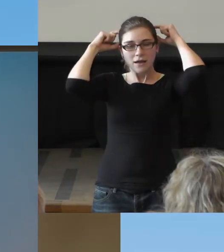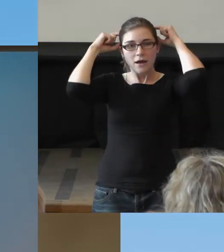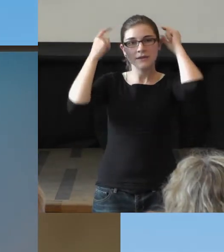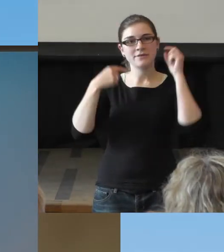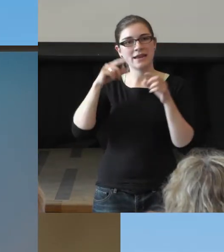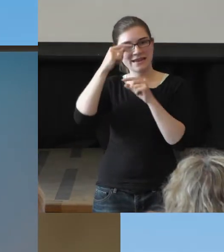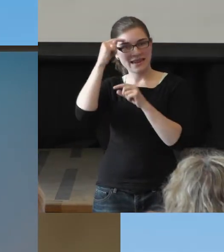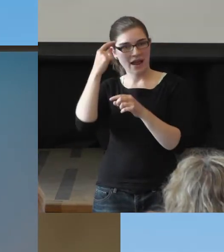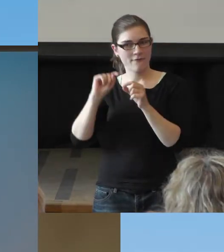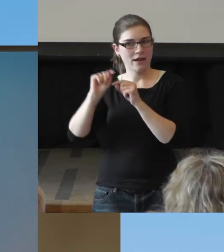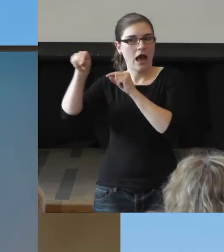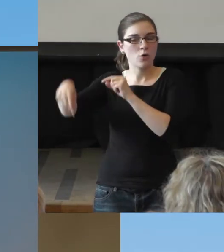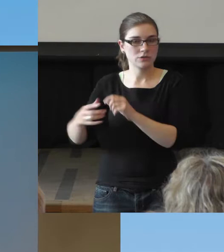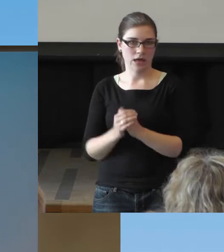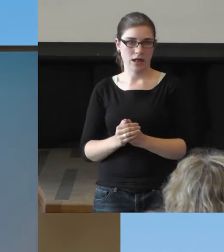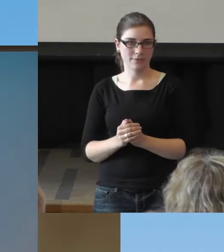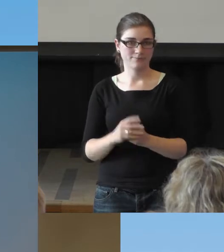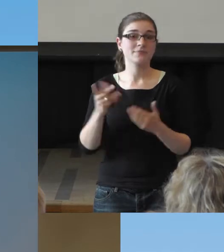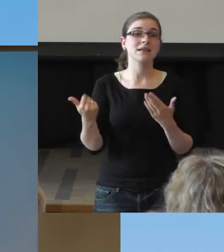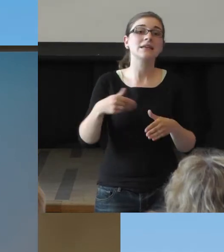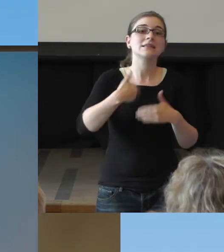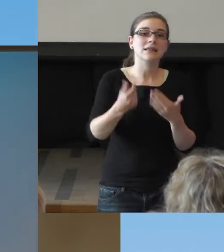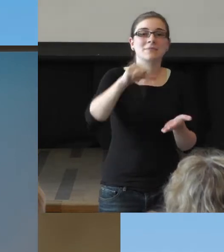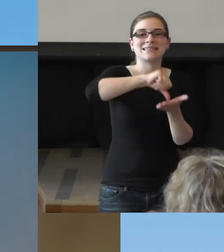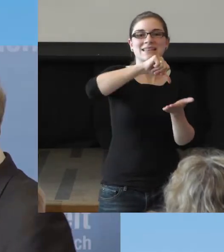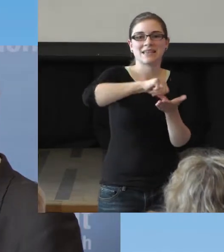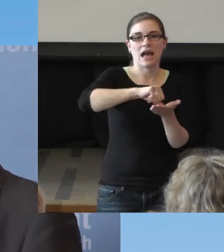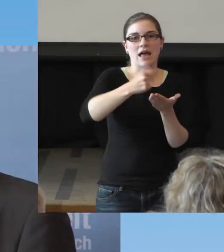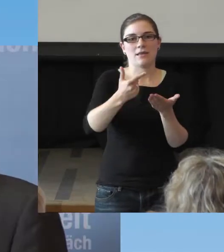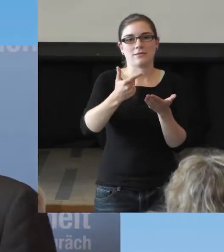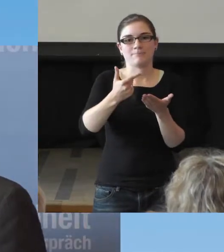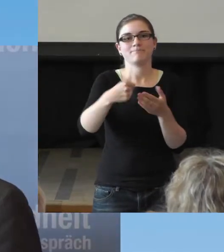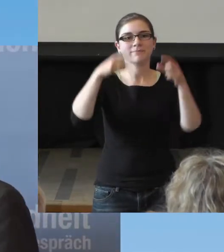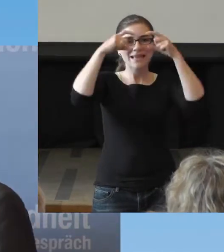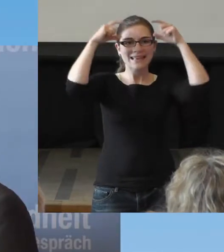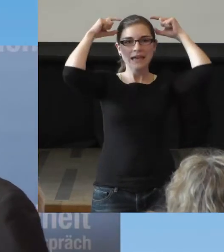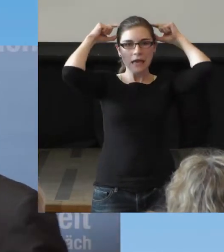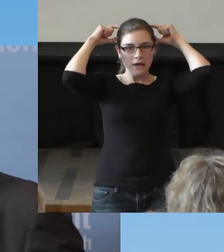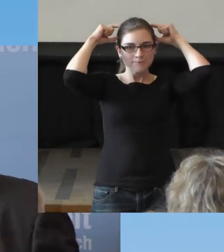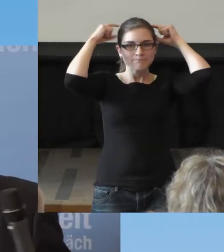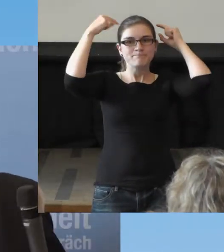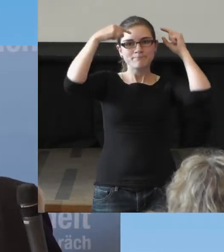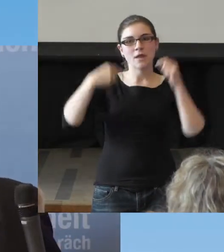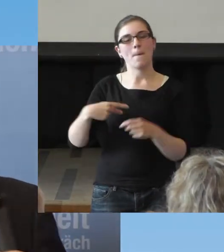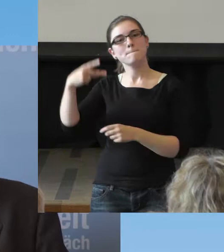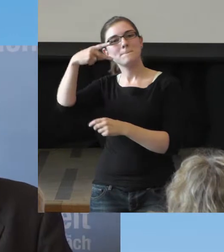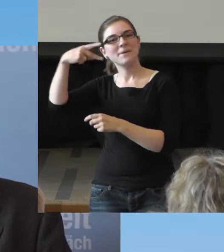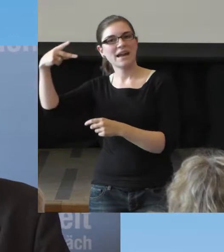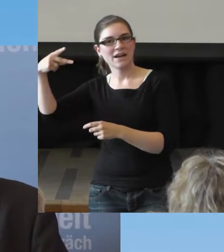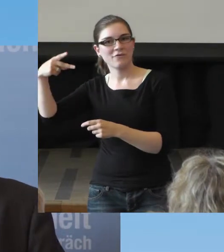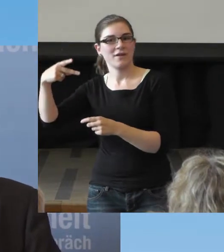Ich habe schon gesagt, wir haben das zentrale Nervensystem und das periphere, das zentrale ist Gehirnrückenmark. Das periphere sind die